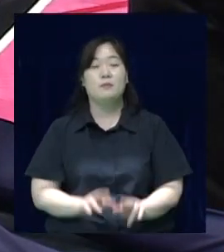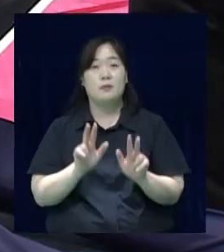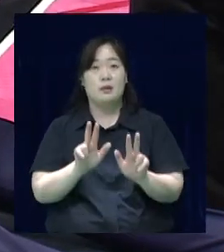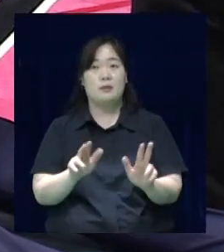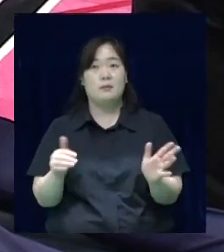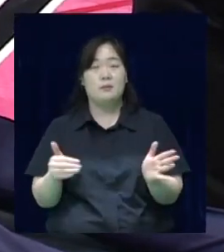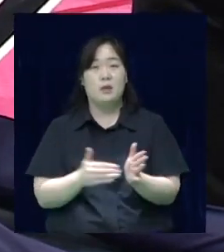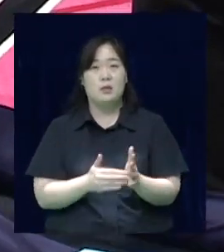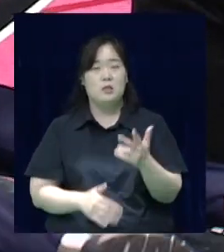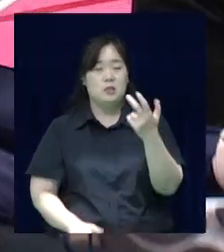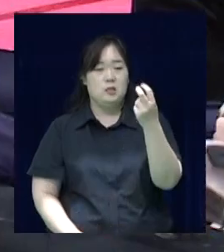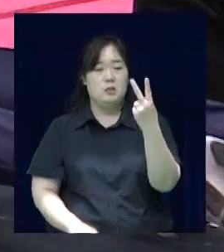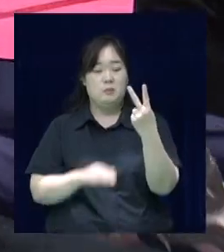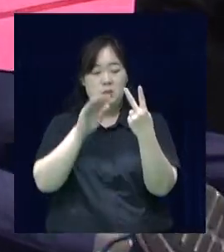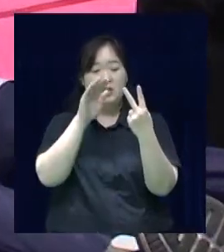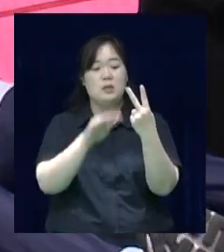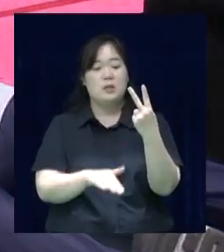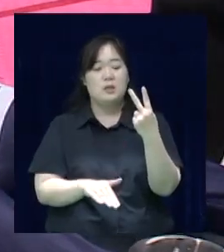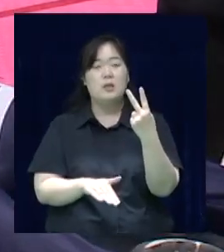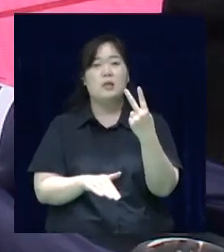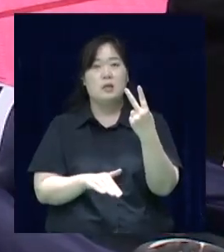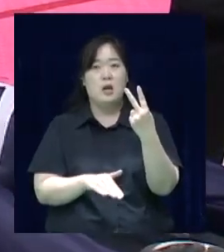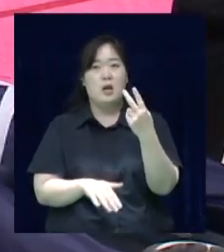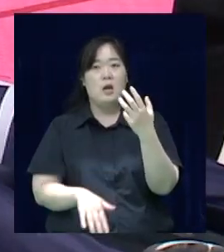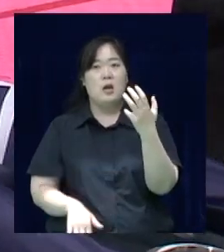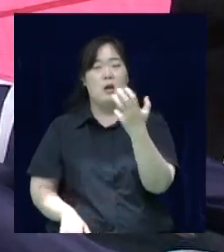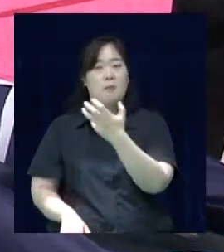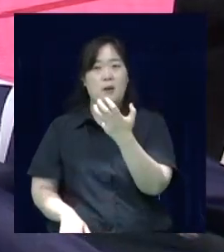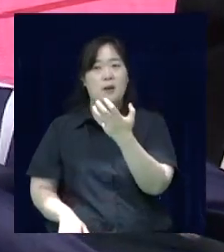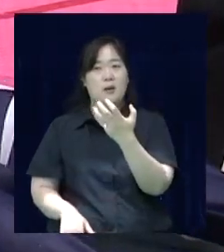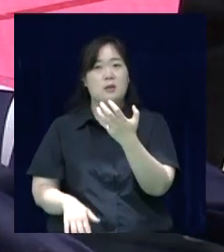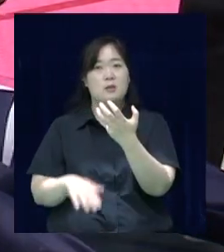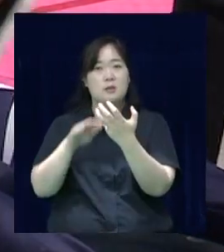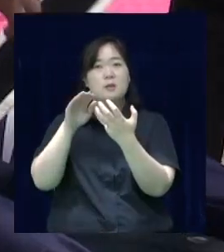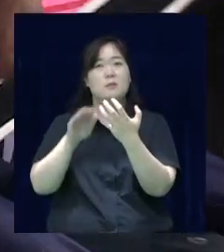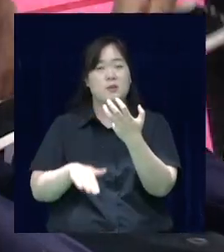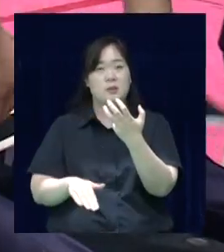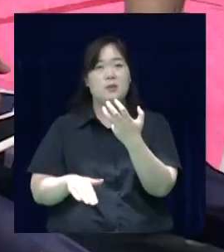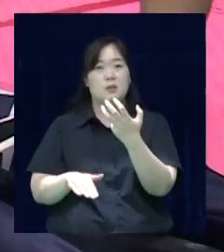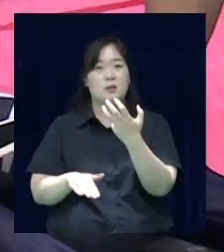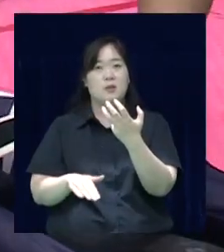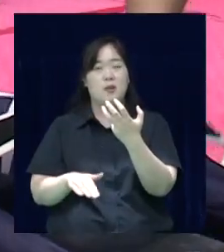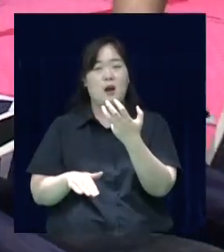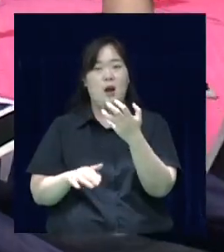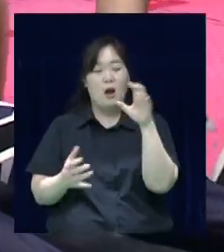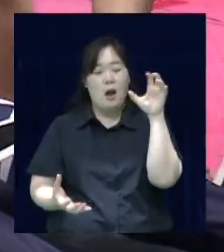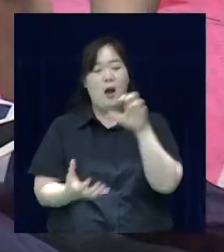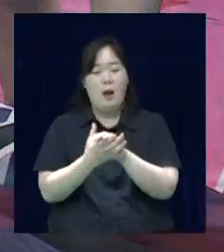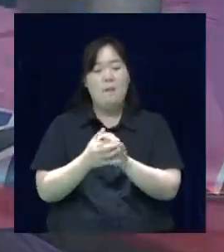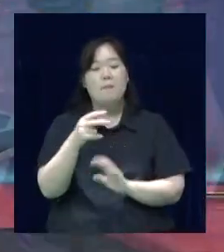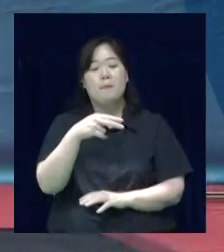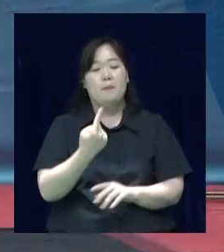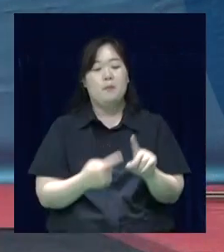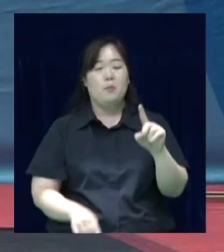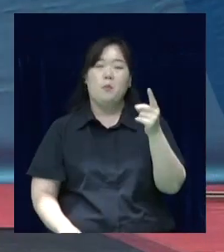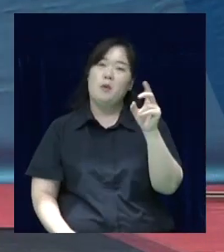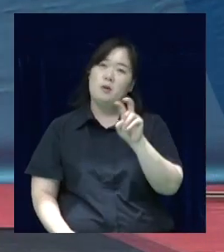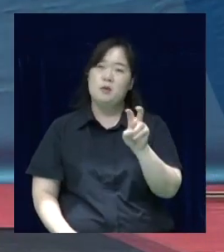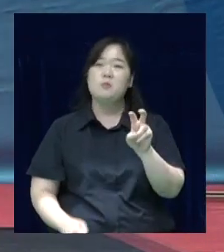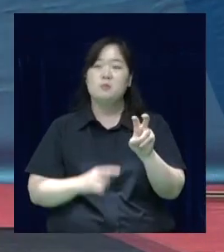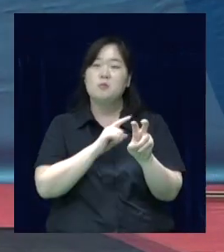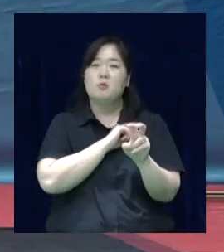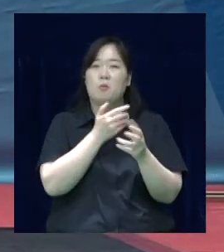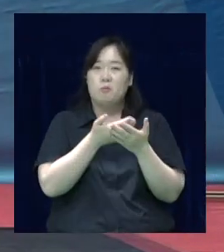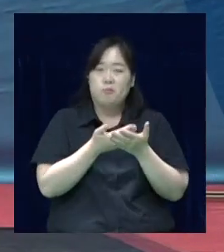지금까지는 이제 72kg과 80kg 이 전체적으로 네. 봐도 가장 많은 지금 무게를 또 성공을 시키고 네. 있는 상황이고요.